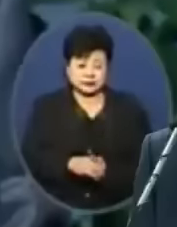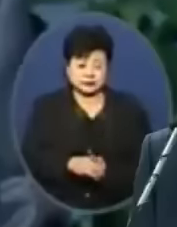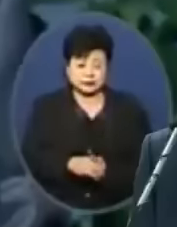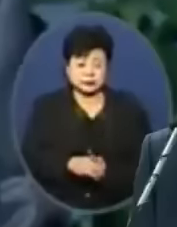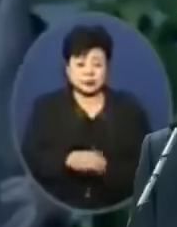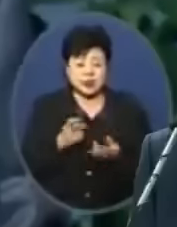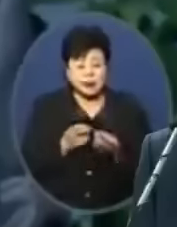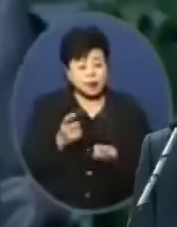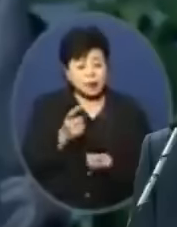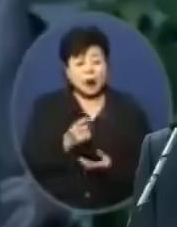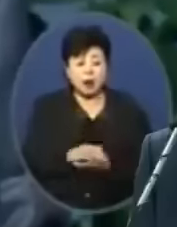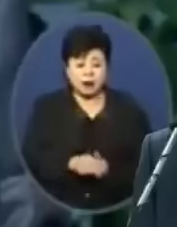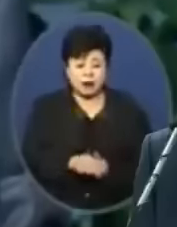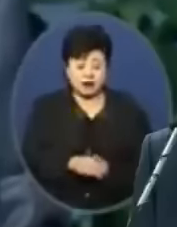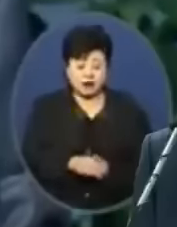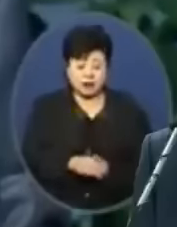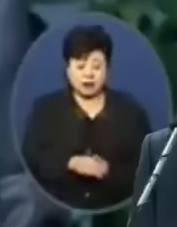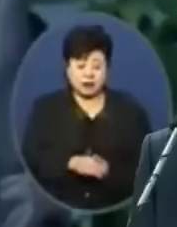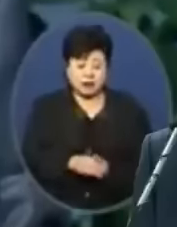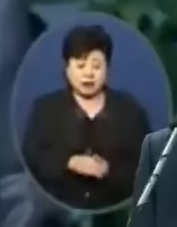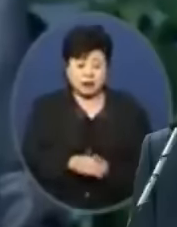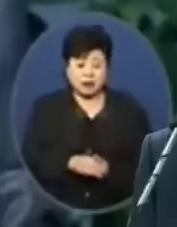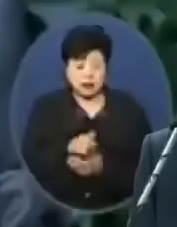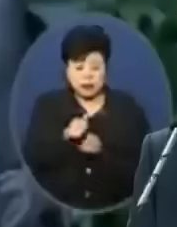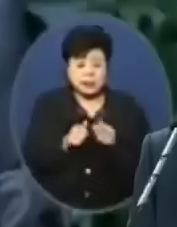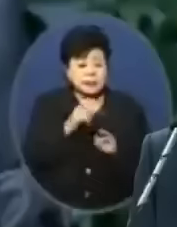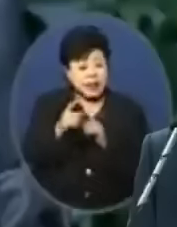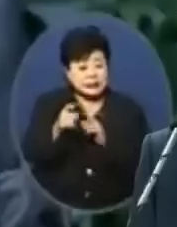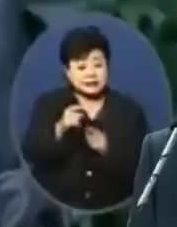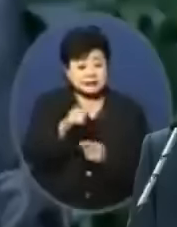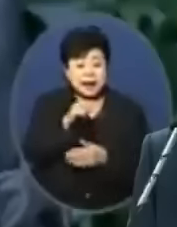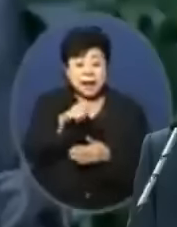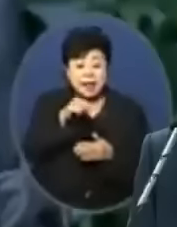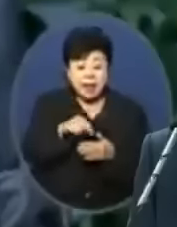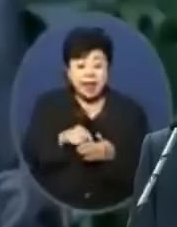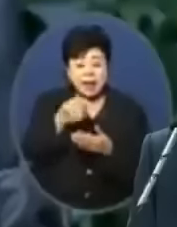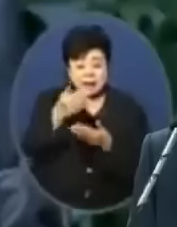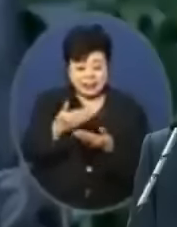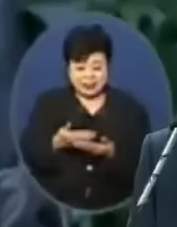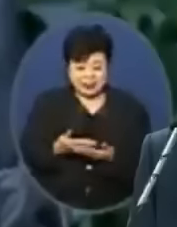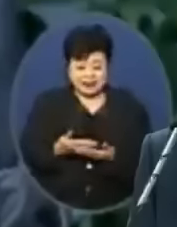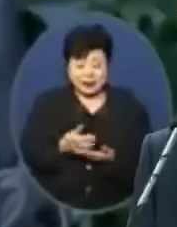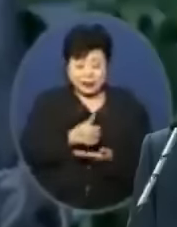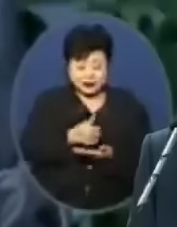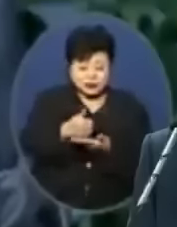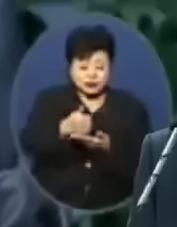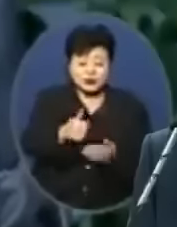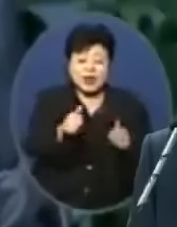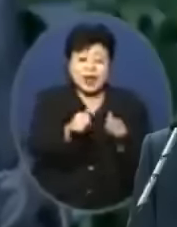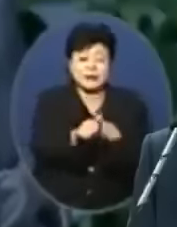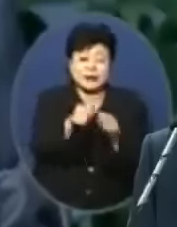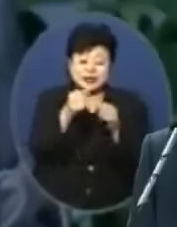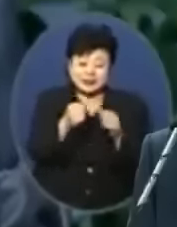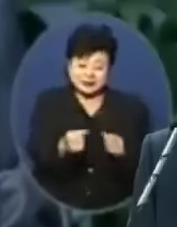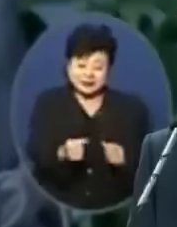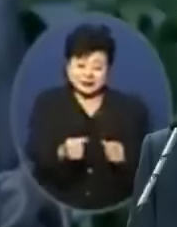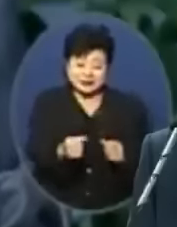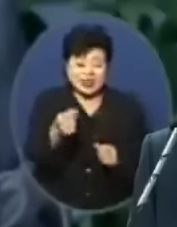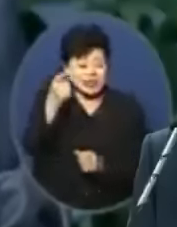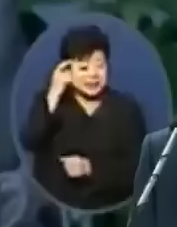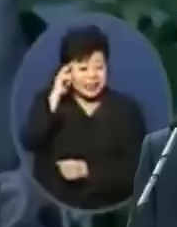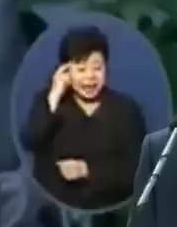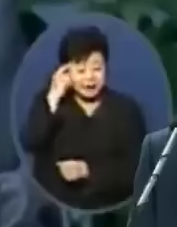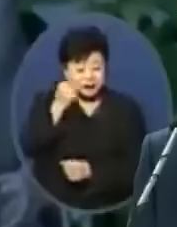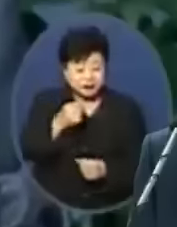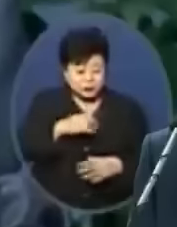어떻게 해야 두려움이 사라지는 것입니까? 하나님 말씀을 마음속에 받아들이고 주님이 우리와 같이 계신 것을